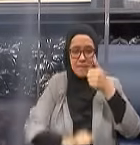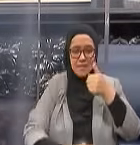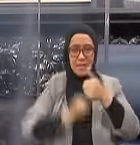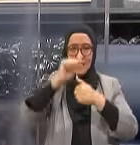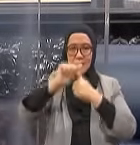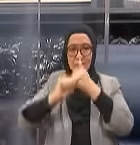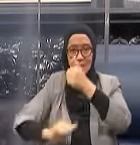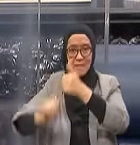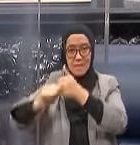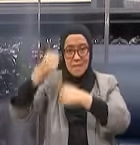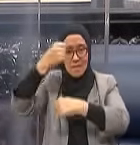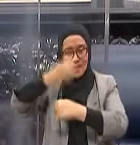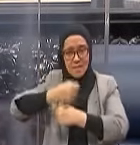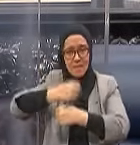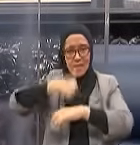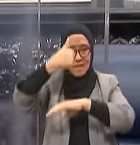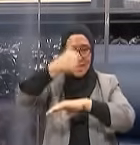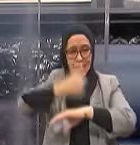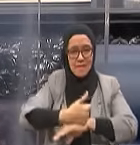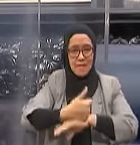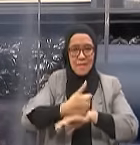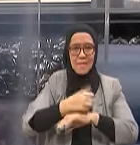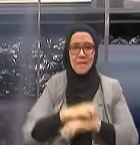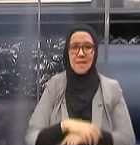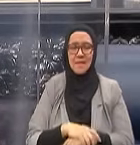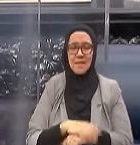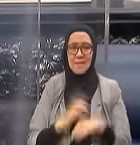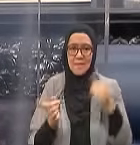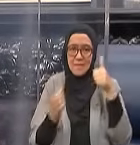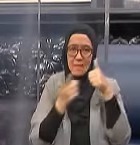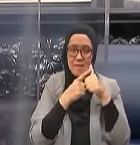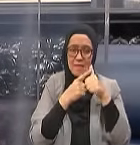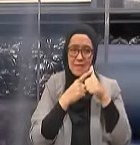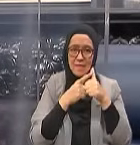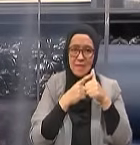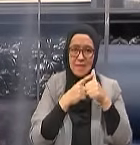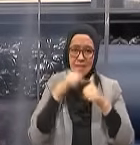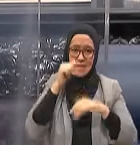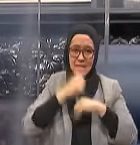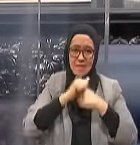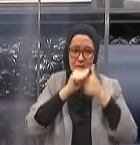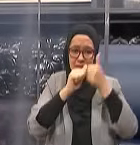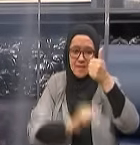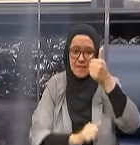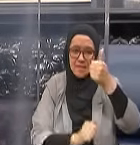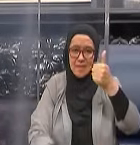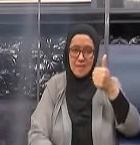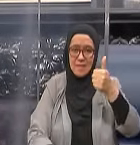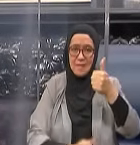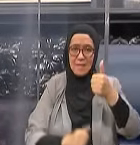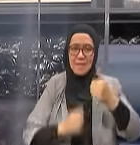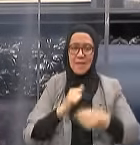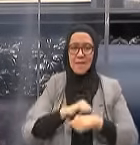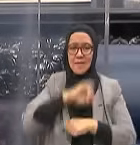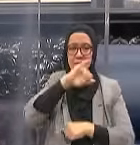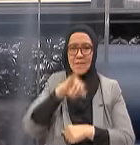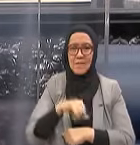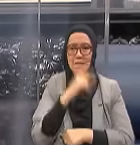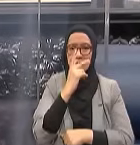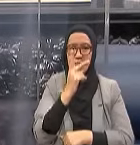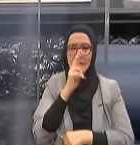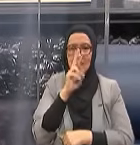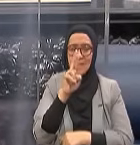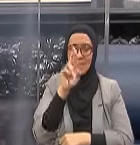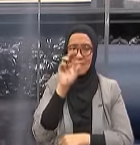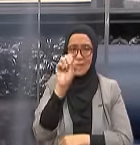63 1l jurang kuasa akan sekutu rezeki alis yang